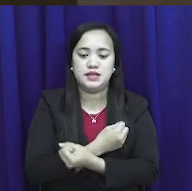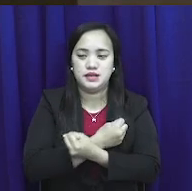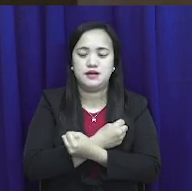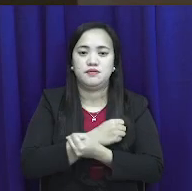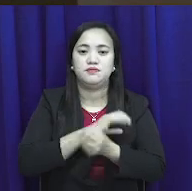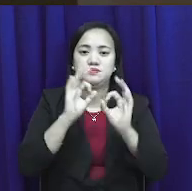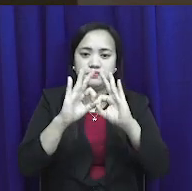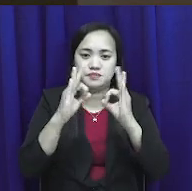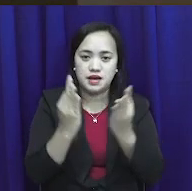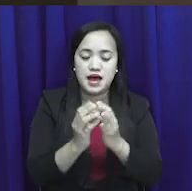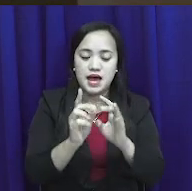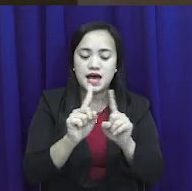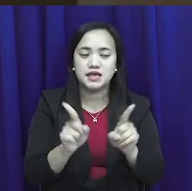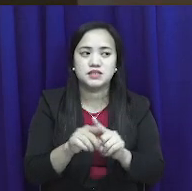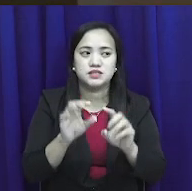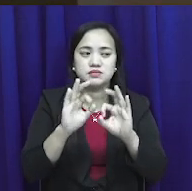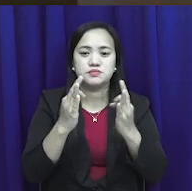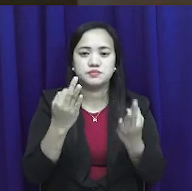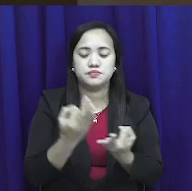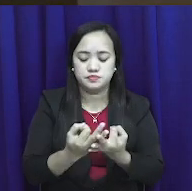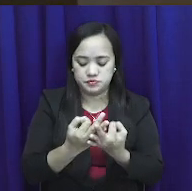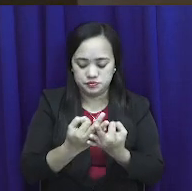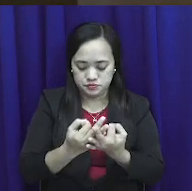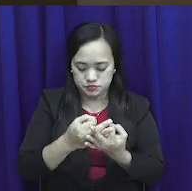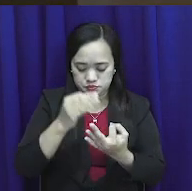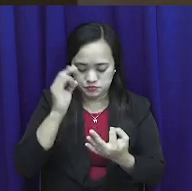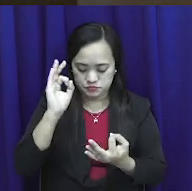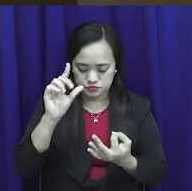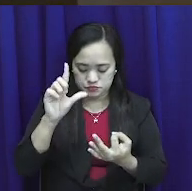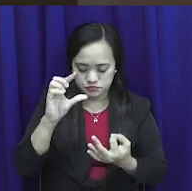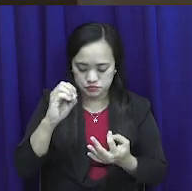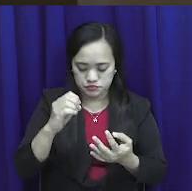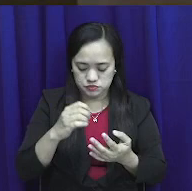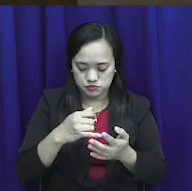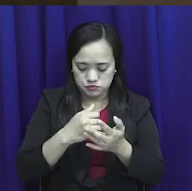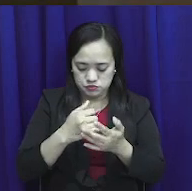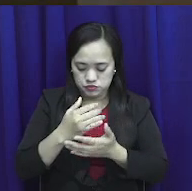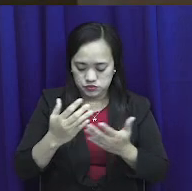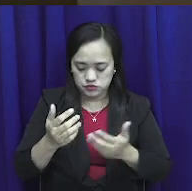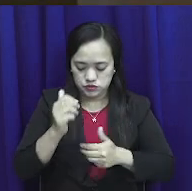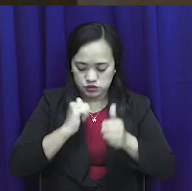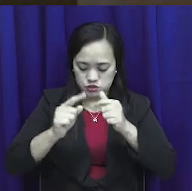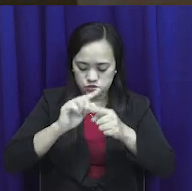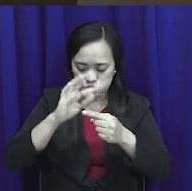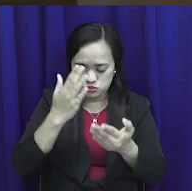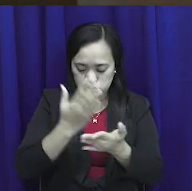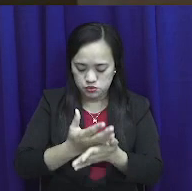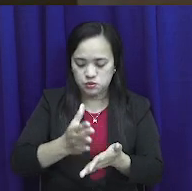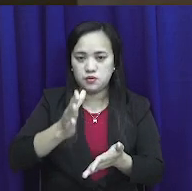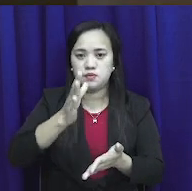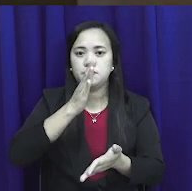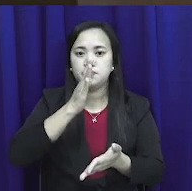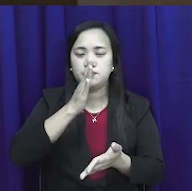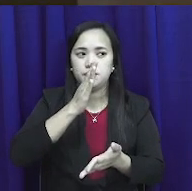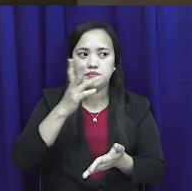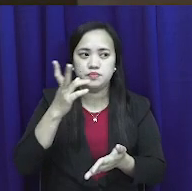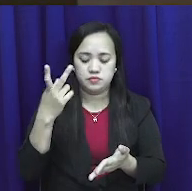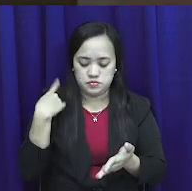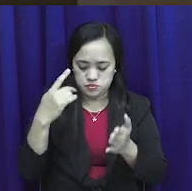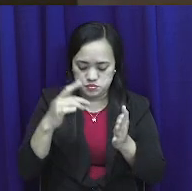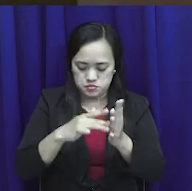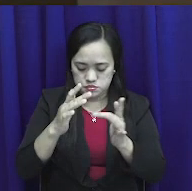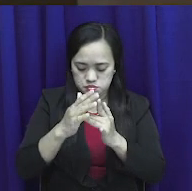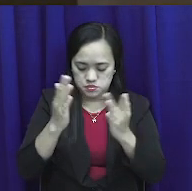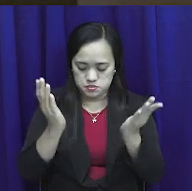pamilya Ayan Sabi nga ni Ma'am Flor Solomon sabi niya challenge ko po to all mothers mag-bible notes na tayo walang nasasayang na